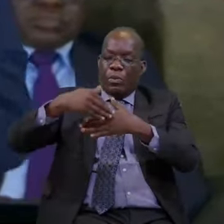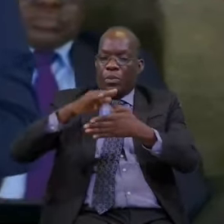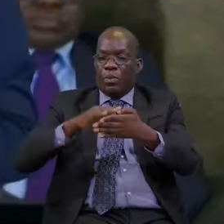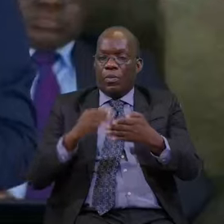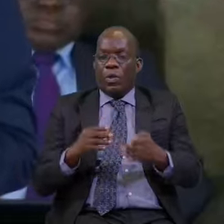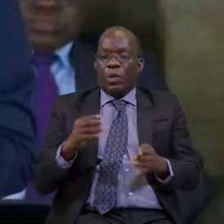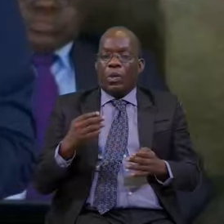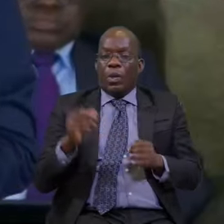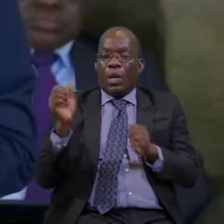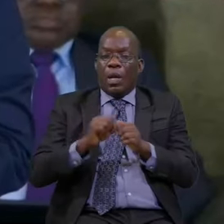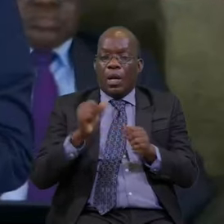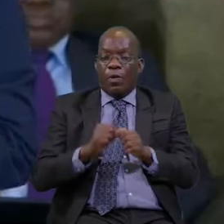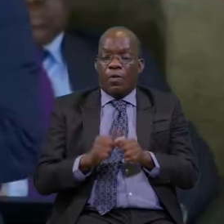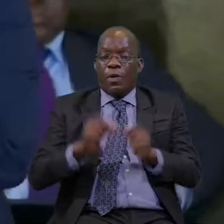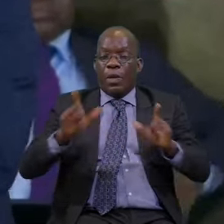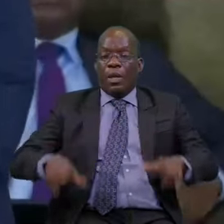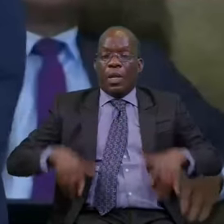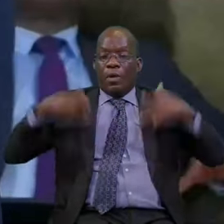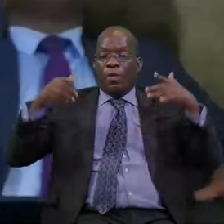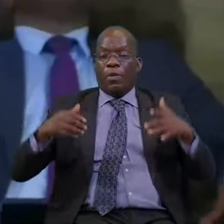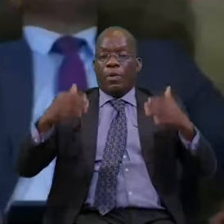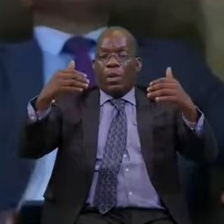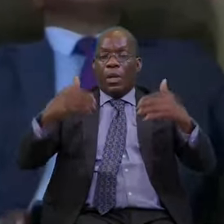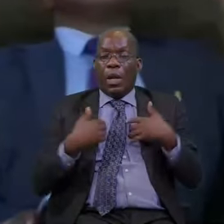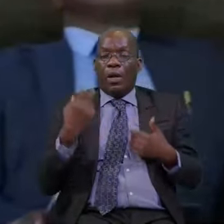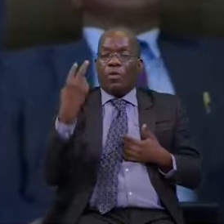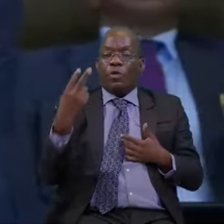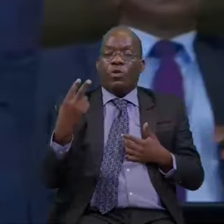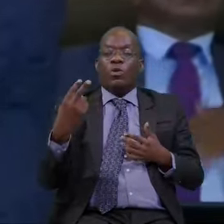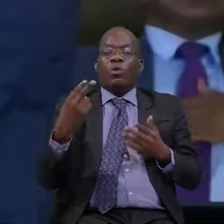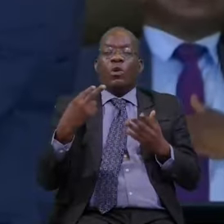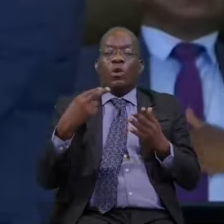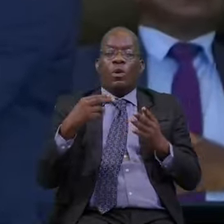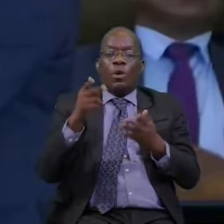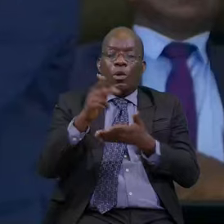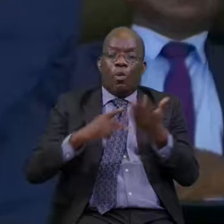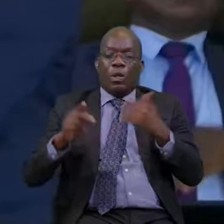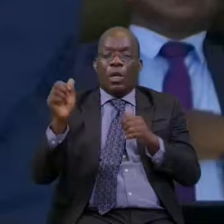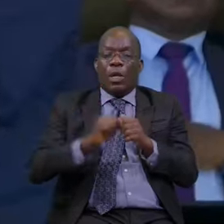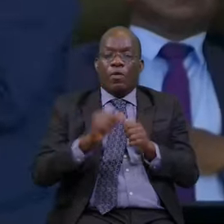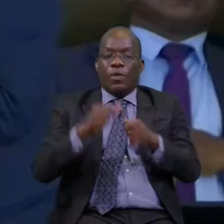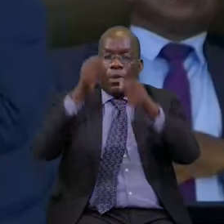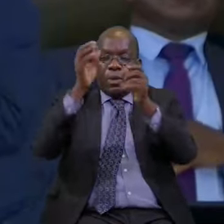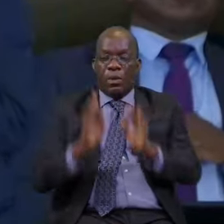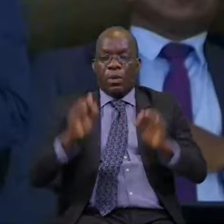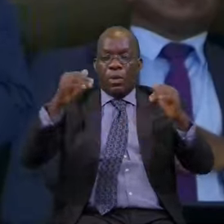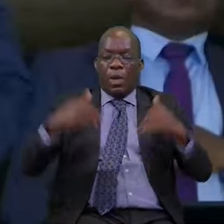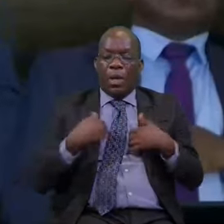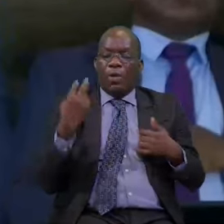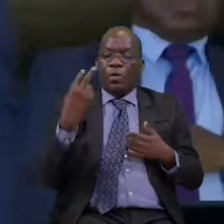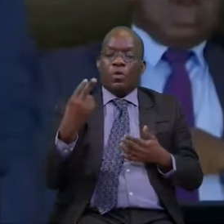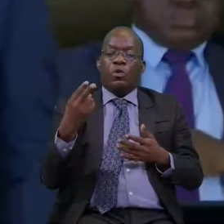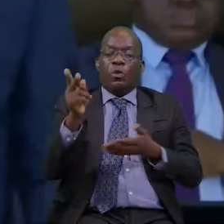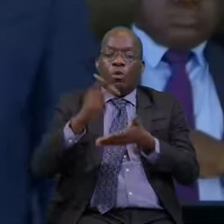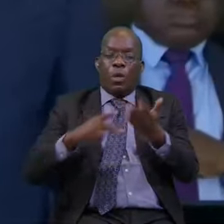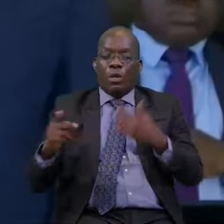devise, tout billet a deux côtés. Chaque vie a deux côtés. Chaque décision a deux